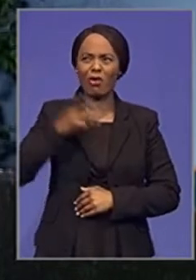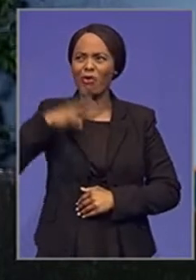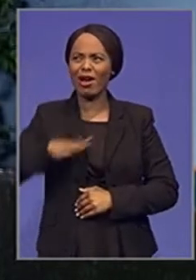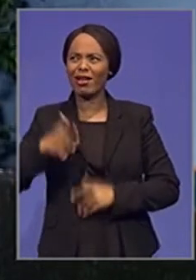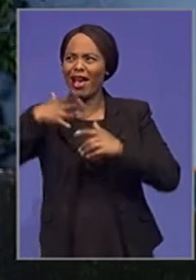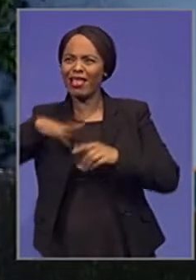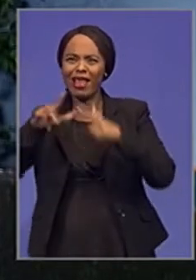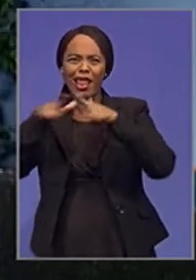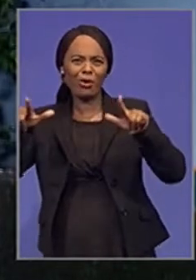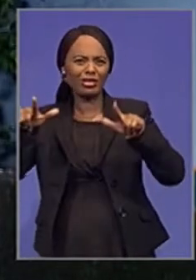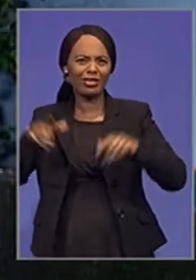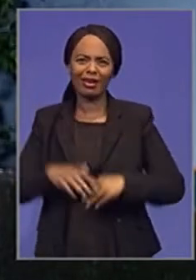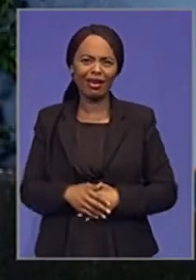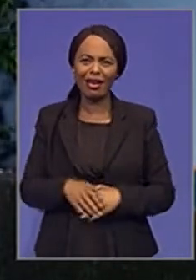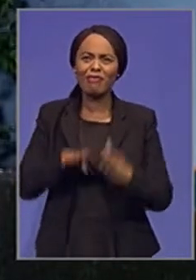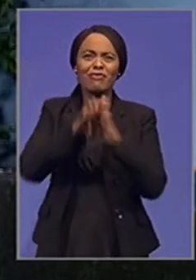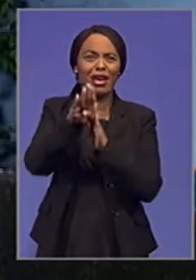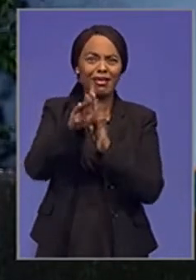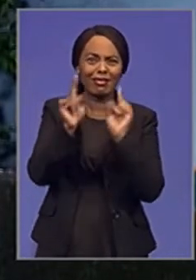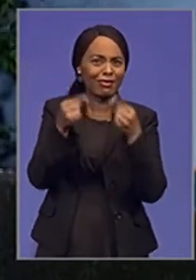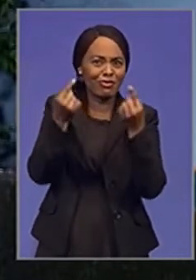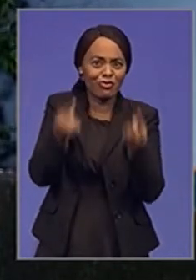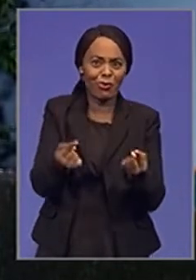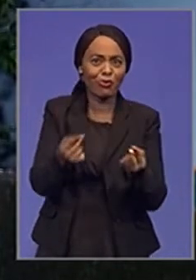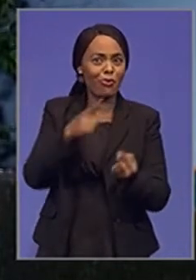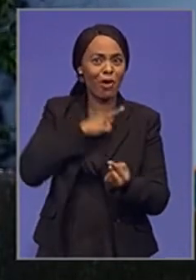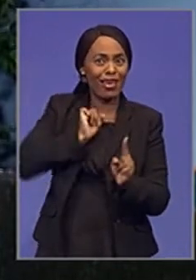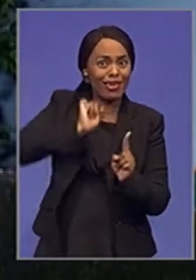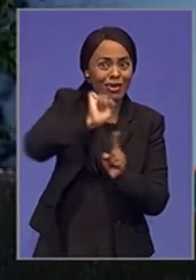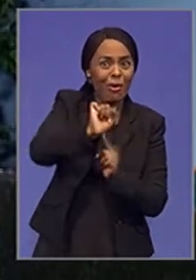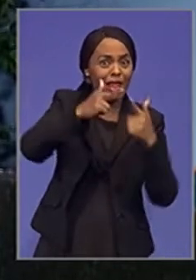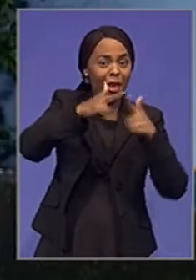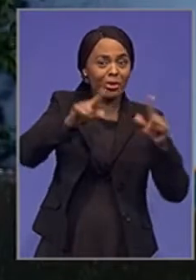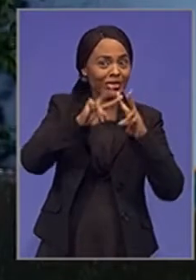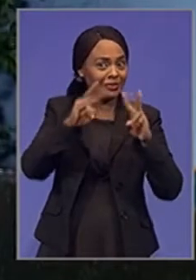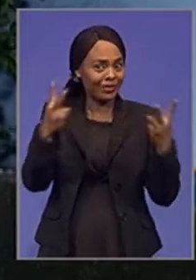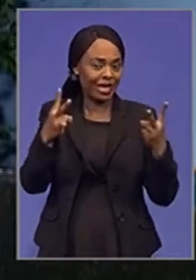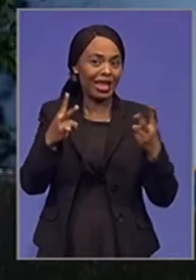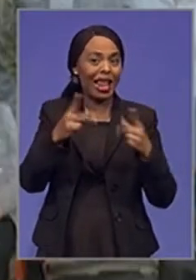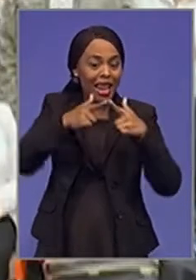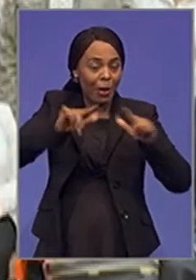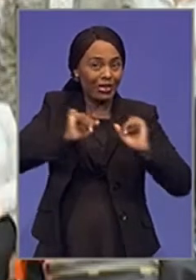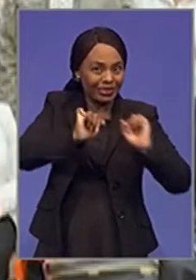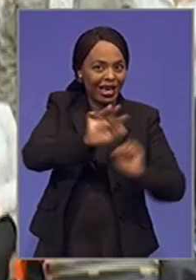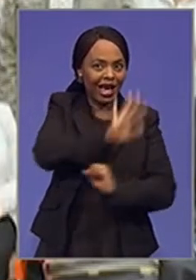a botlo gola ka eng bokgwa bja batho ba bangwe ka baka la gore a se bja gago bokgwa bja gago ke polelo ya geno